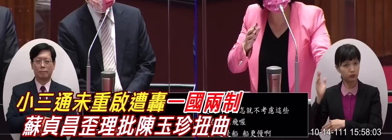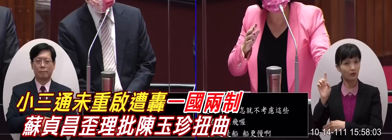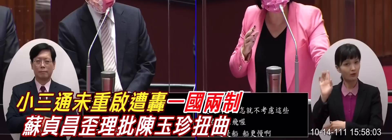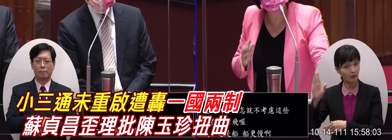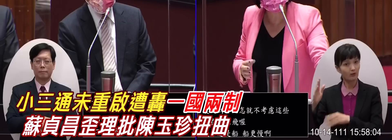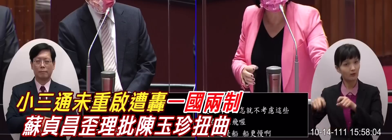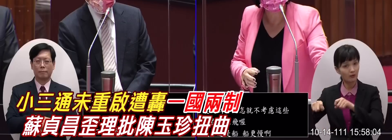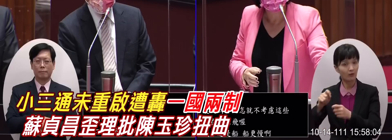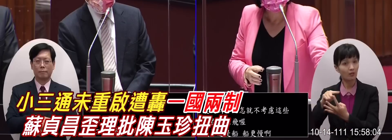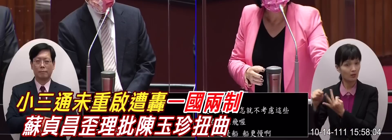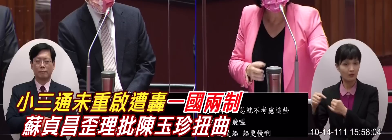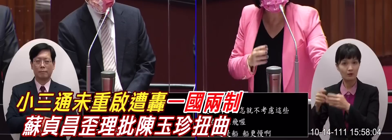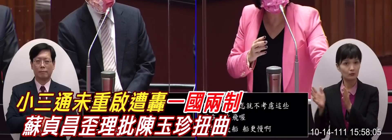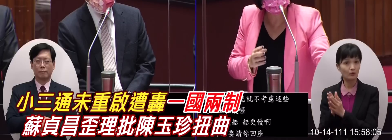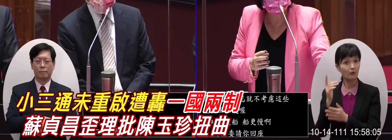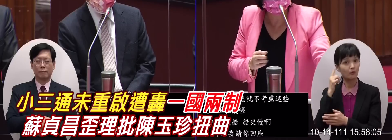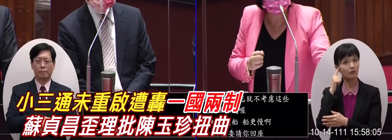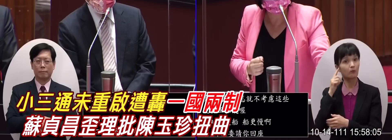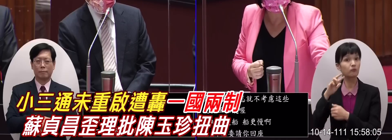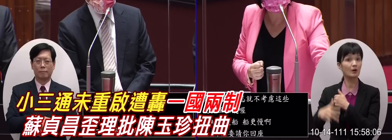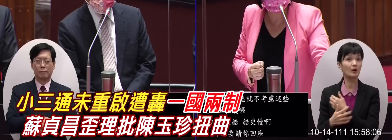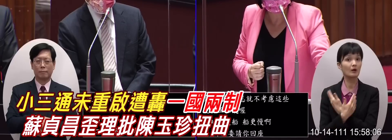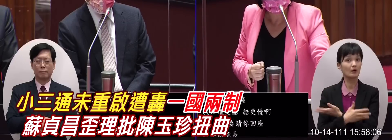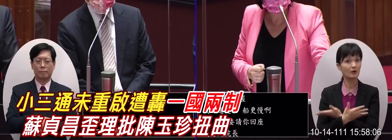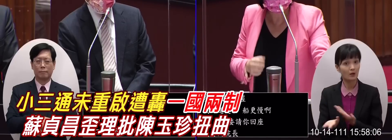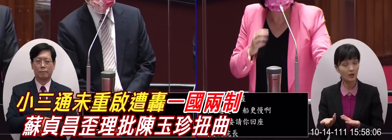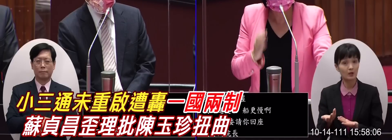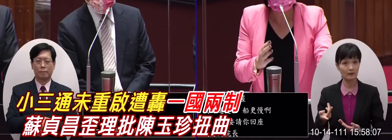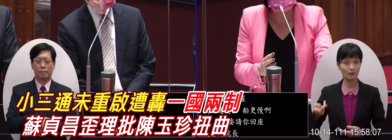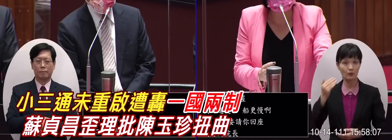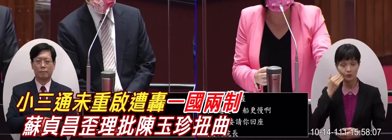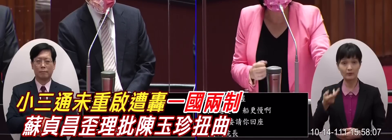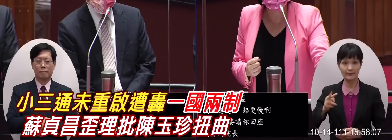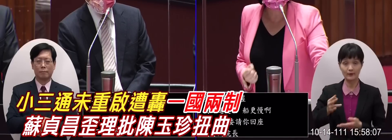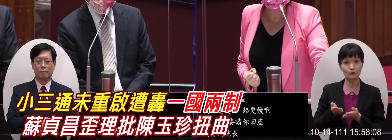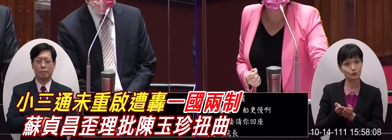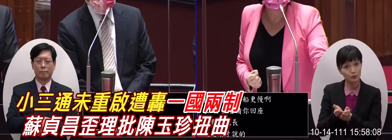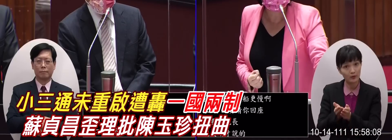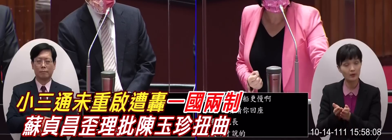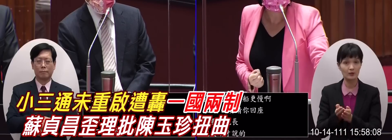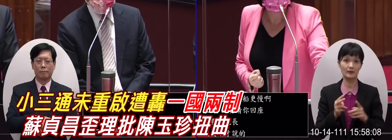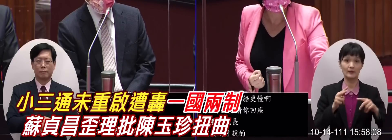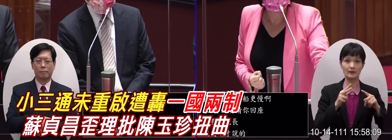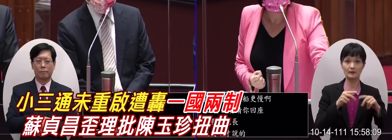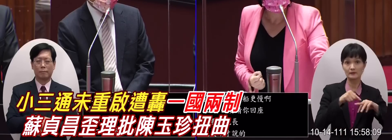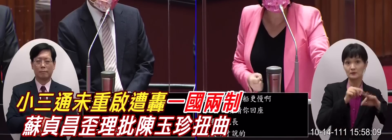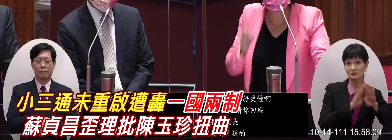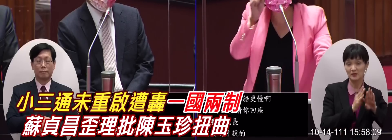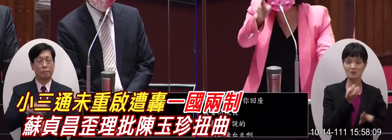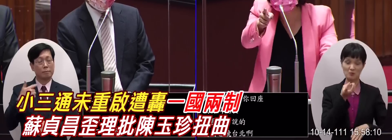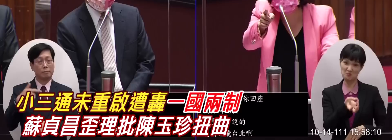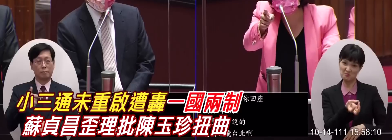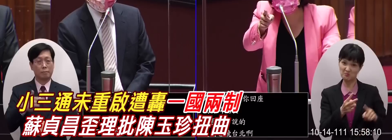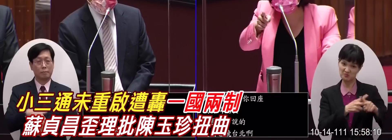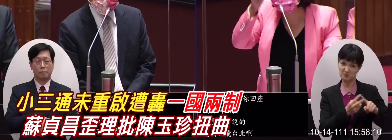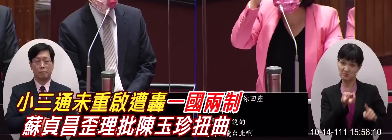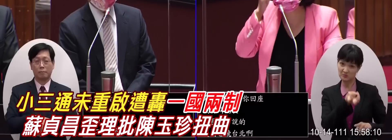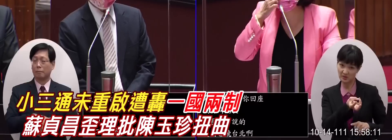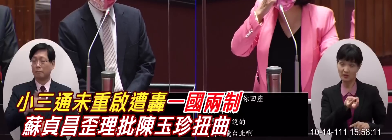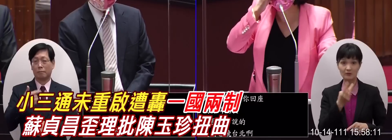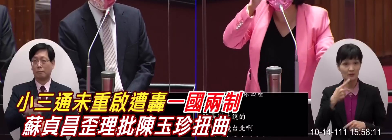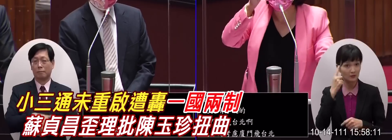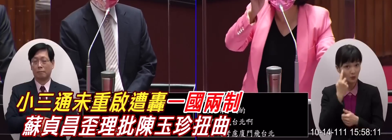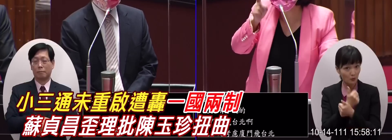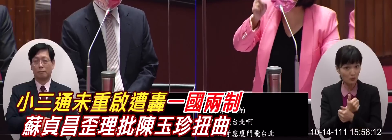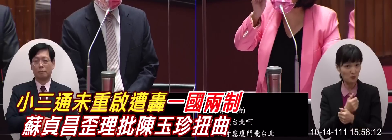当他走到金门的时候，因为他是船，所以要考虑是吗？或因为它是金门比较小，所以要另外考虑吗？ 欸、 你刚说的这每一件事情，厦